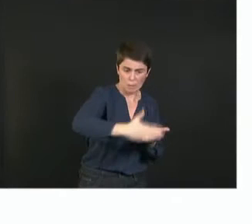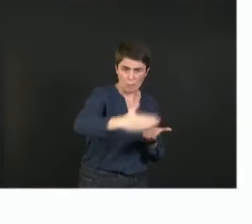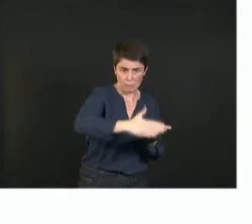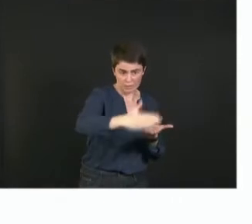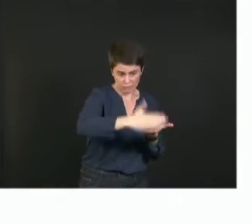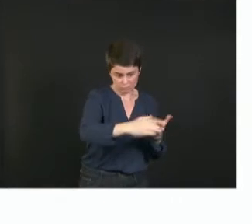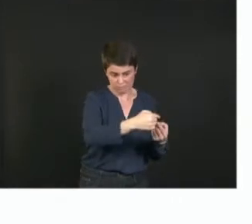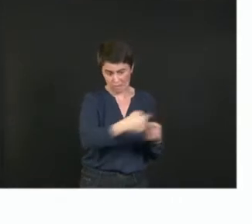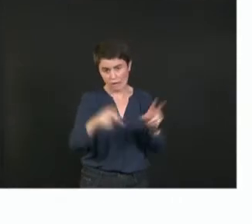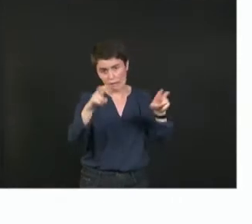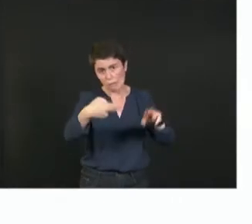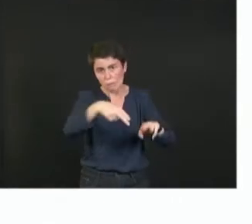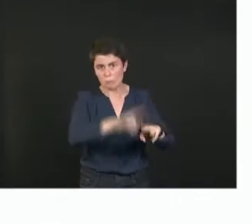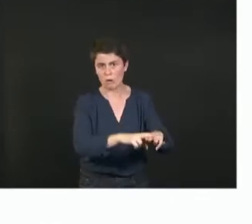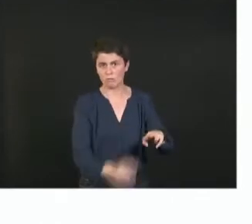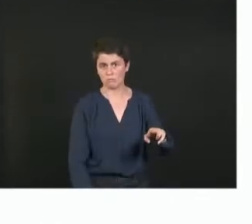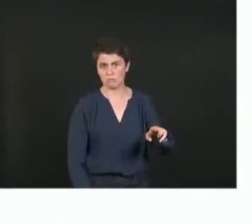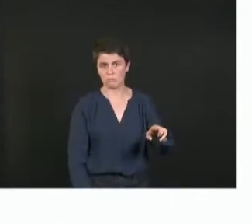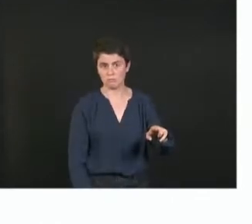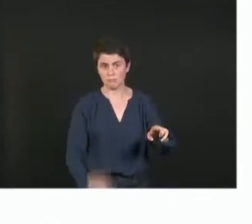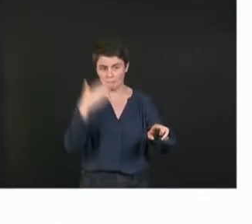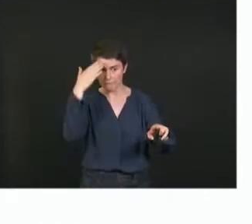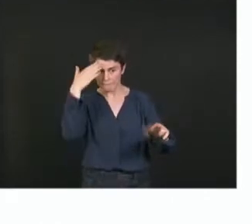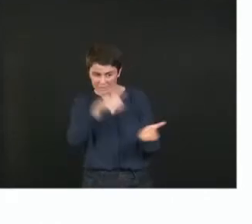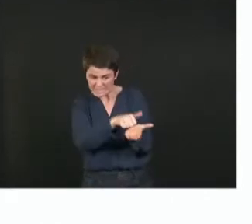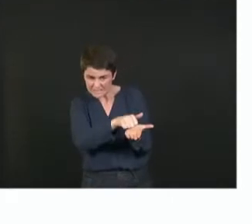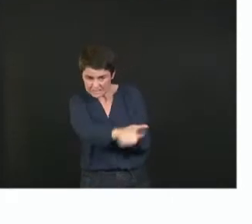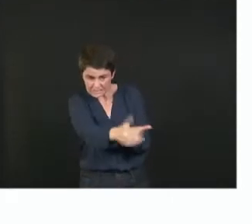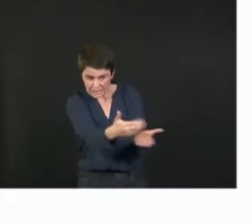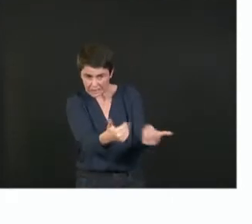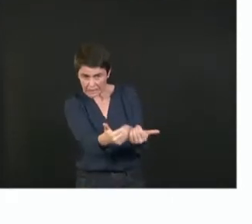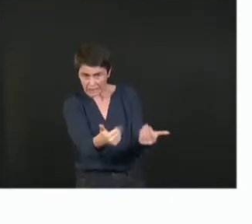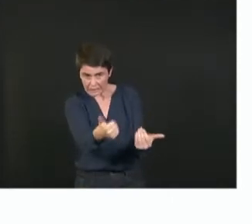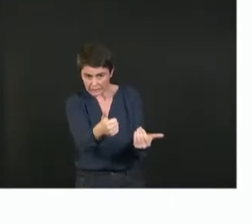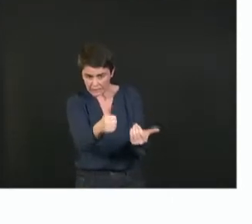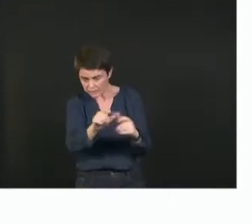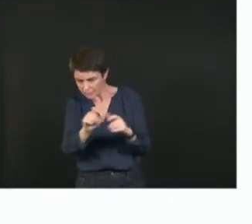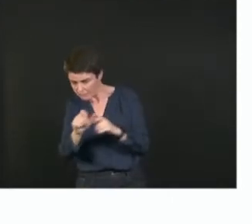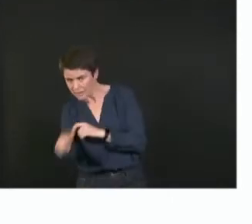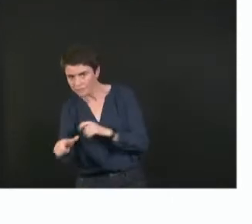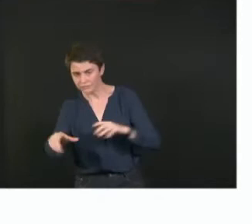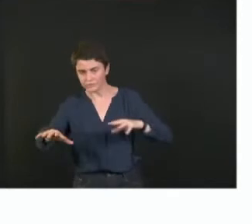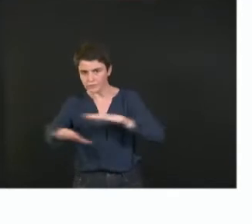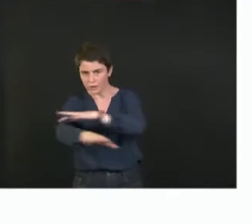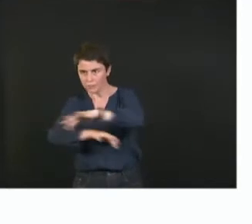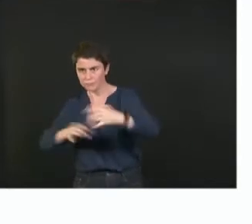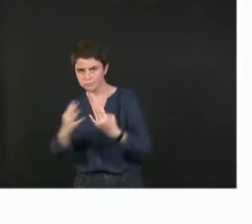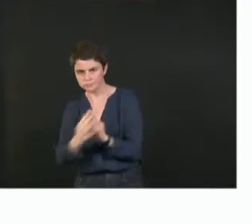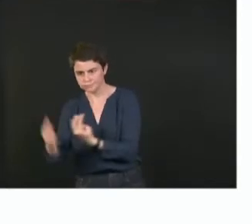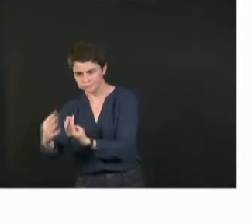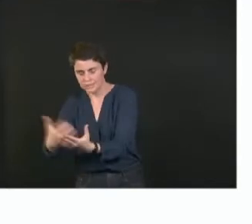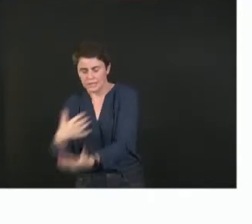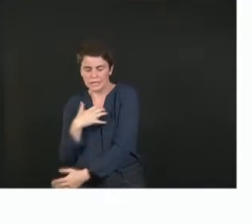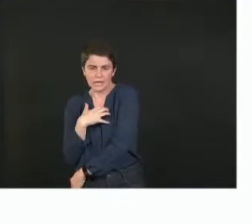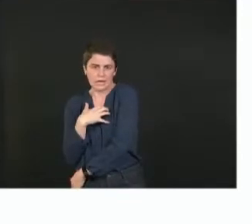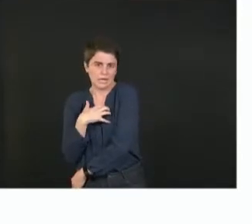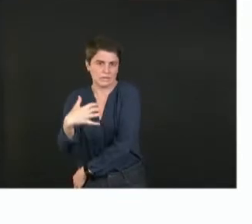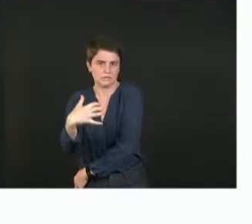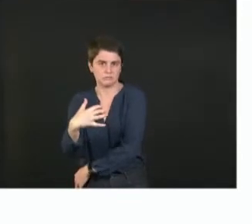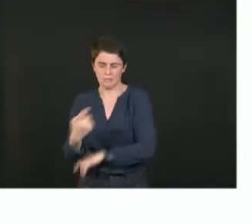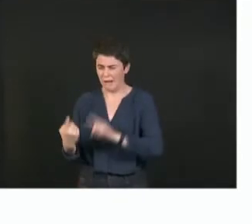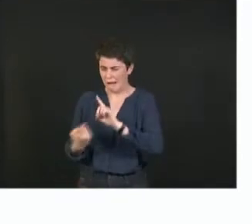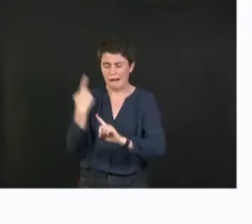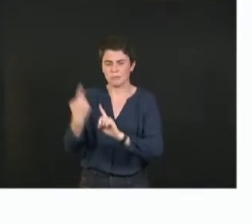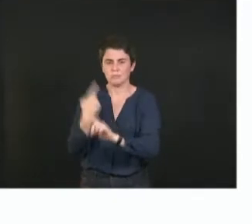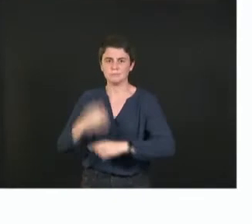derrière, on a un sol vivant qui est ultra riche en fait pour notre écosystème. Alors là, on a